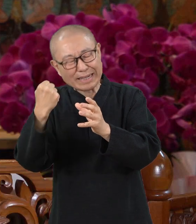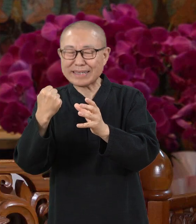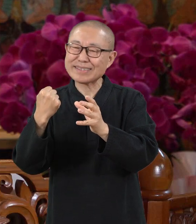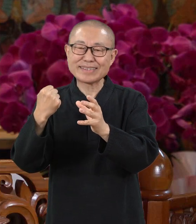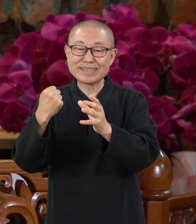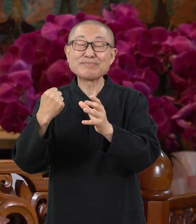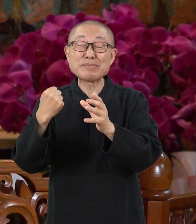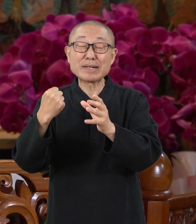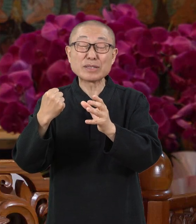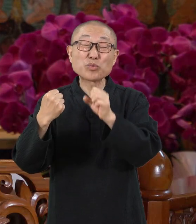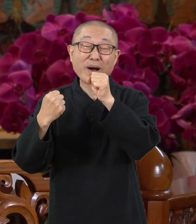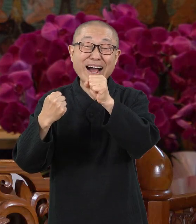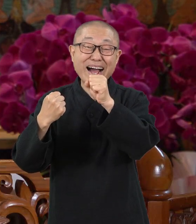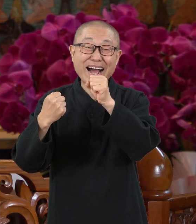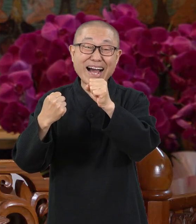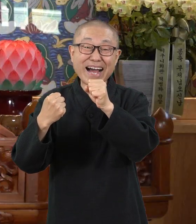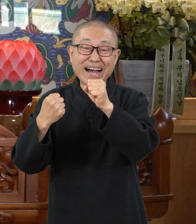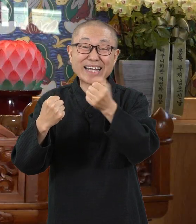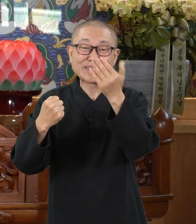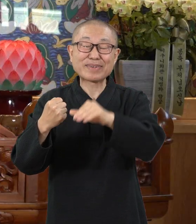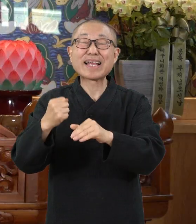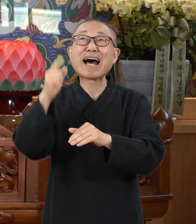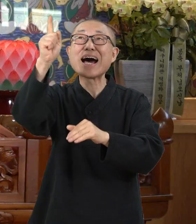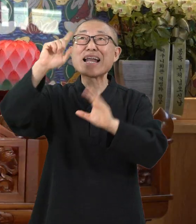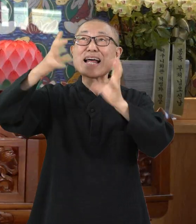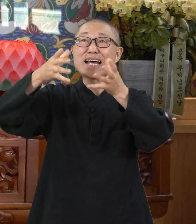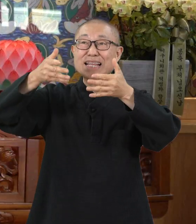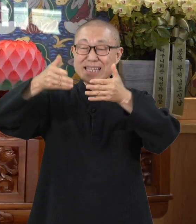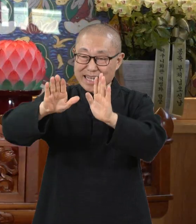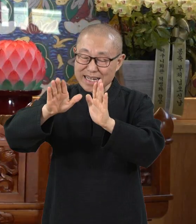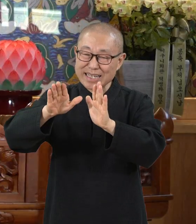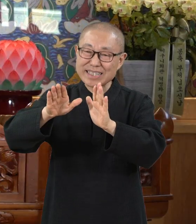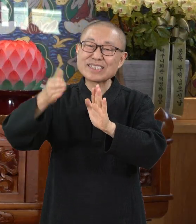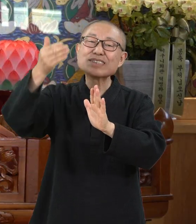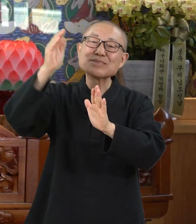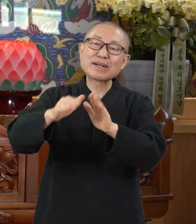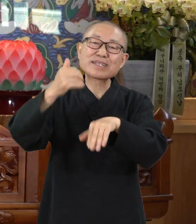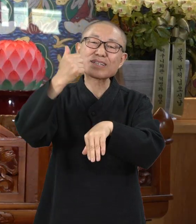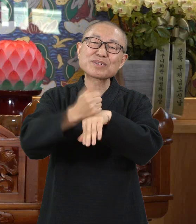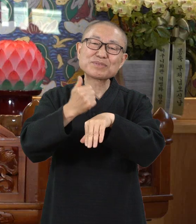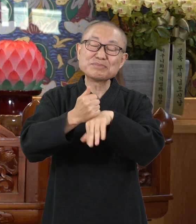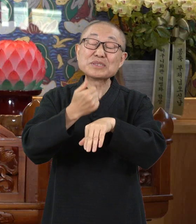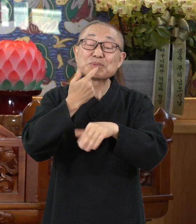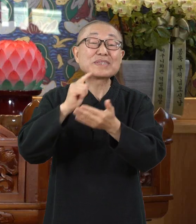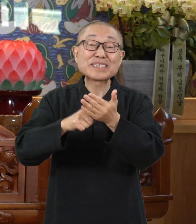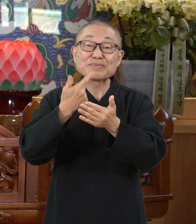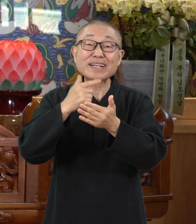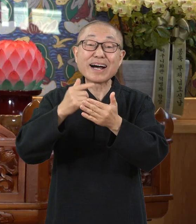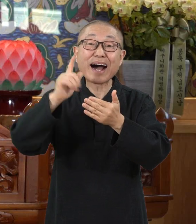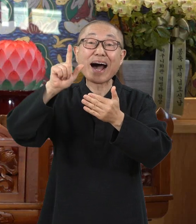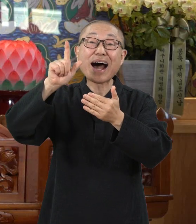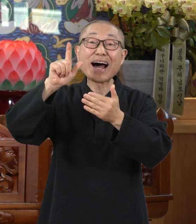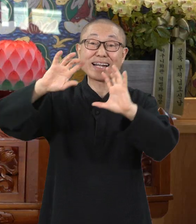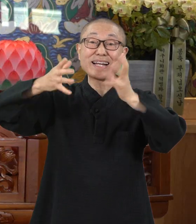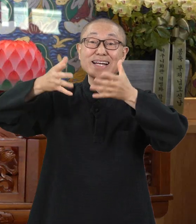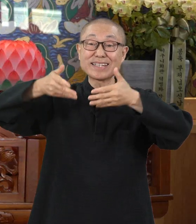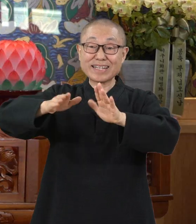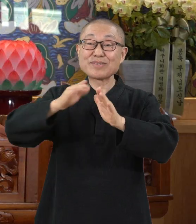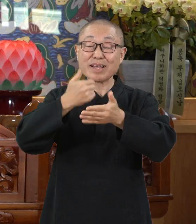그것도 아름다운 일이긴 하지만 천상에 태어나는 것조차도 그냥 쉽게 태어날 수는 없는